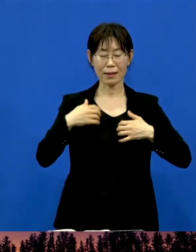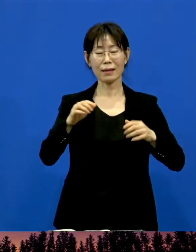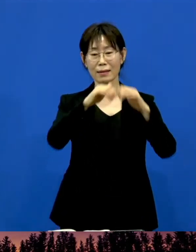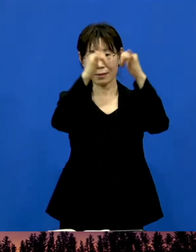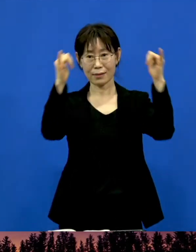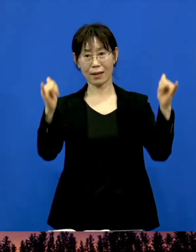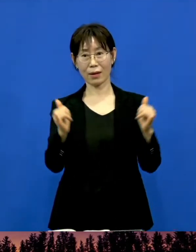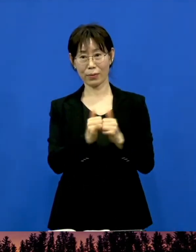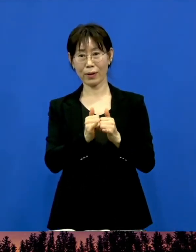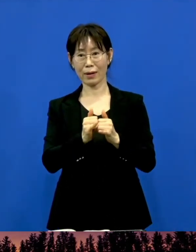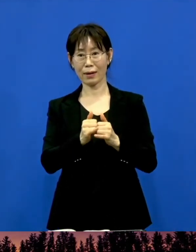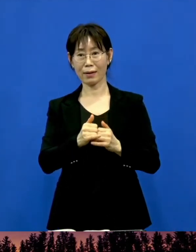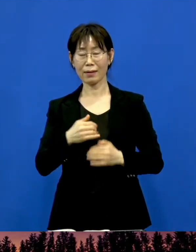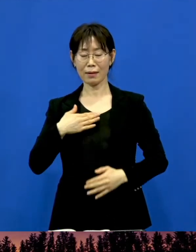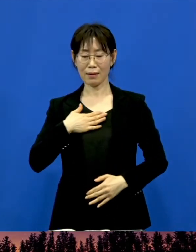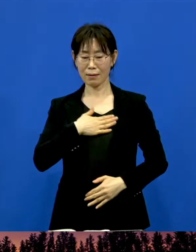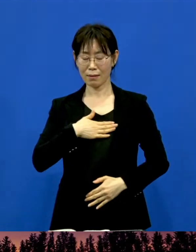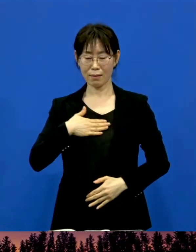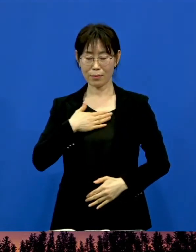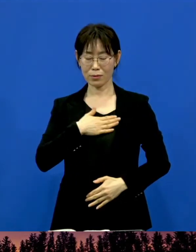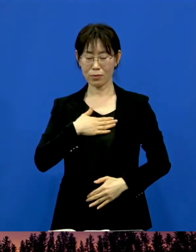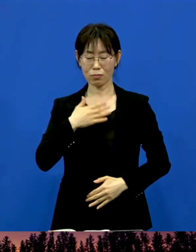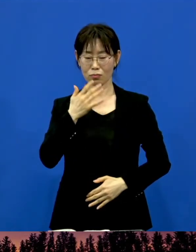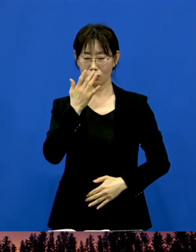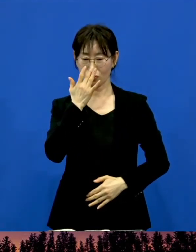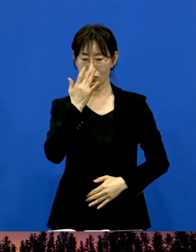것으로는 감정이 움직이지지 않아.